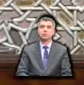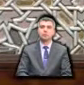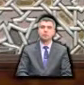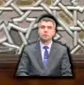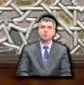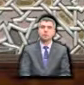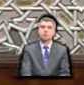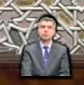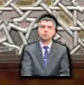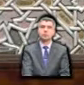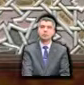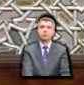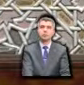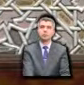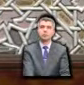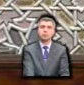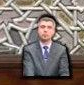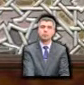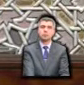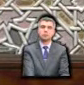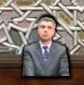الدستوري، تفضل السيد النائب.